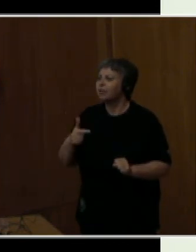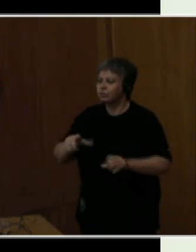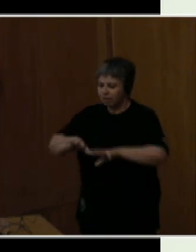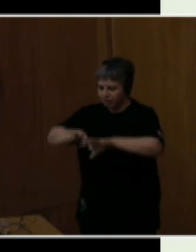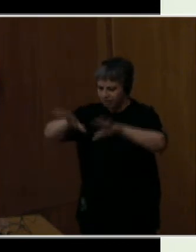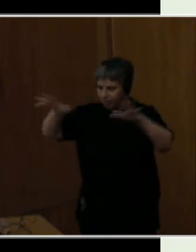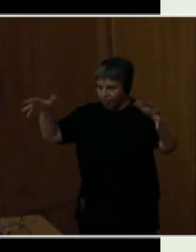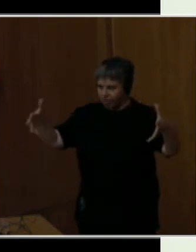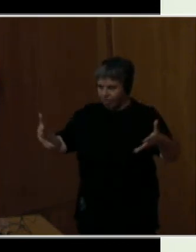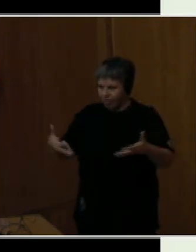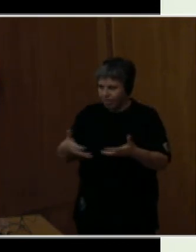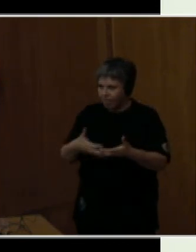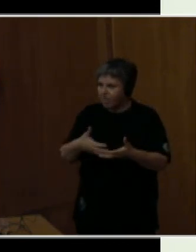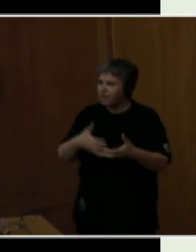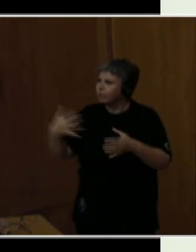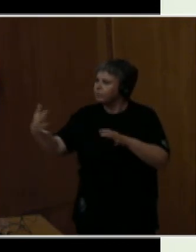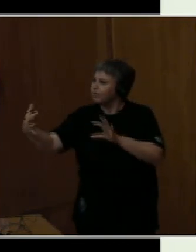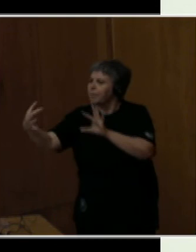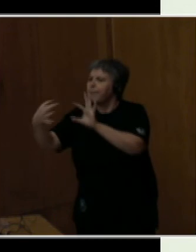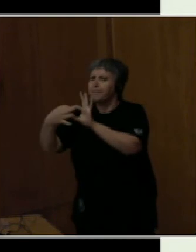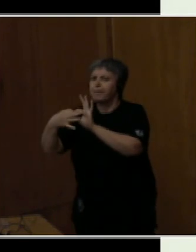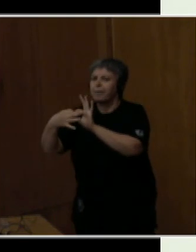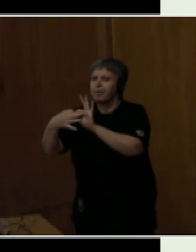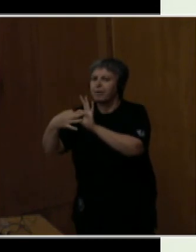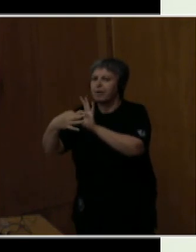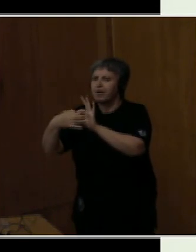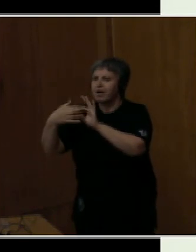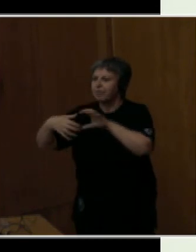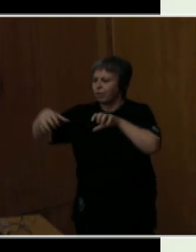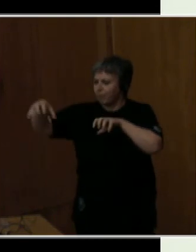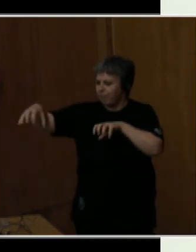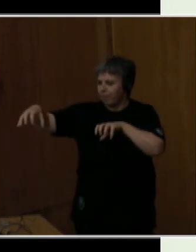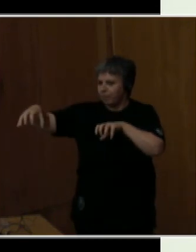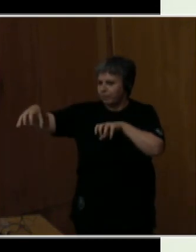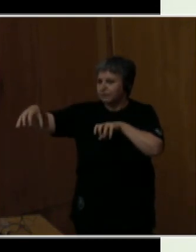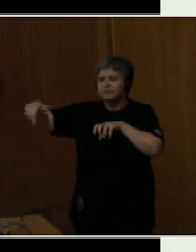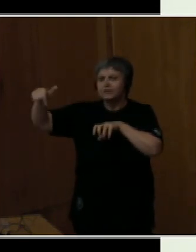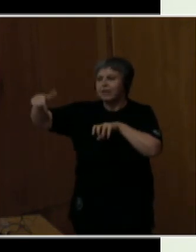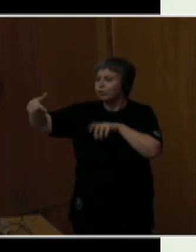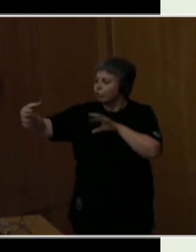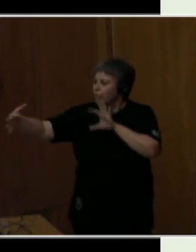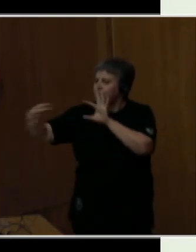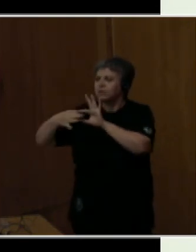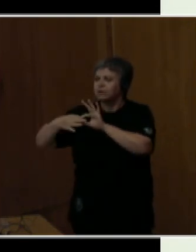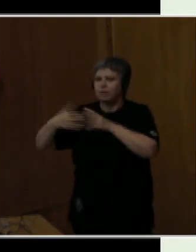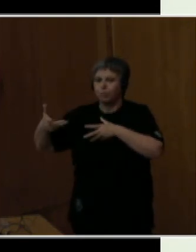σταθμό βάσης με το υπόλοιπο δίκτυο, είναι φυσικά fixed και είναι οπτικές ίνες.